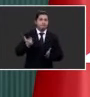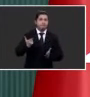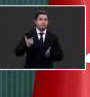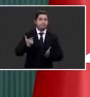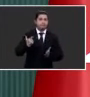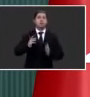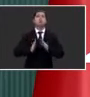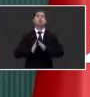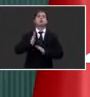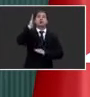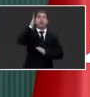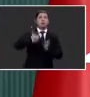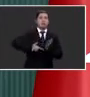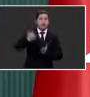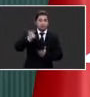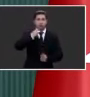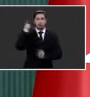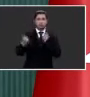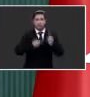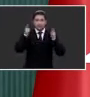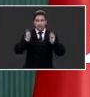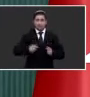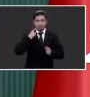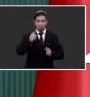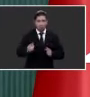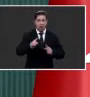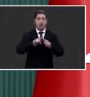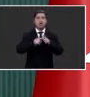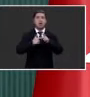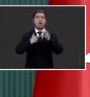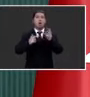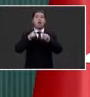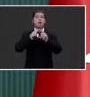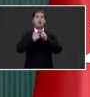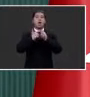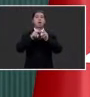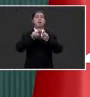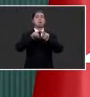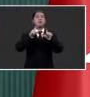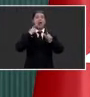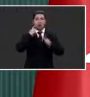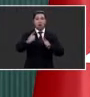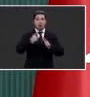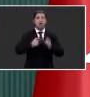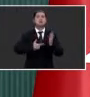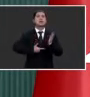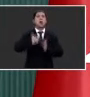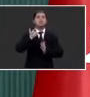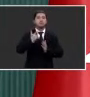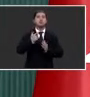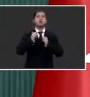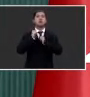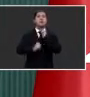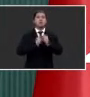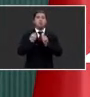dikey tarım gibi uygulamalarla Jeotermal ısıtmalı tarım İhtisas organize sanayileriyle